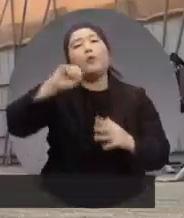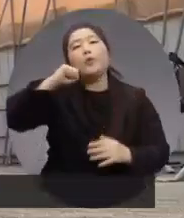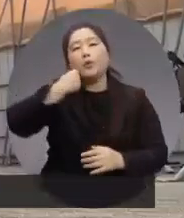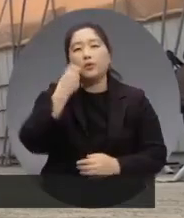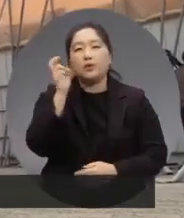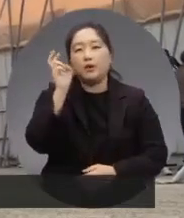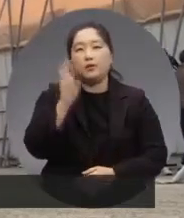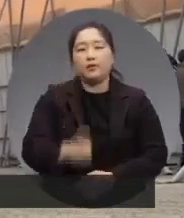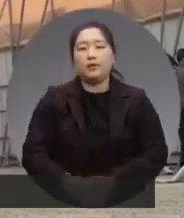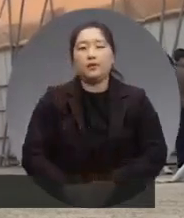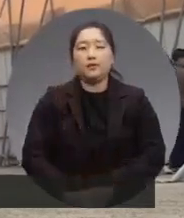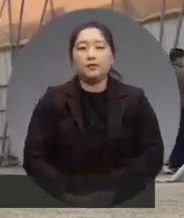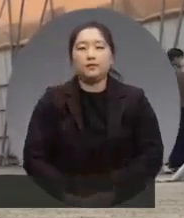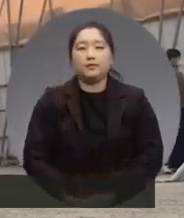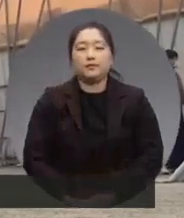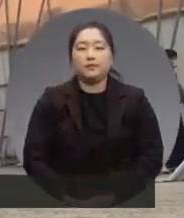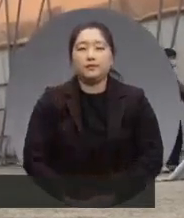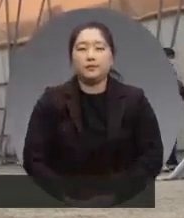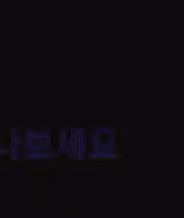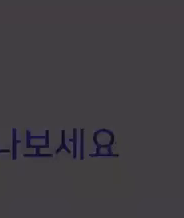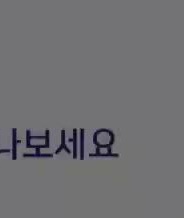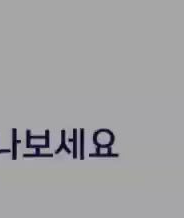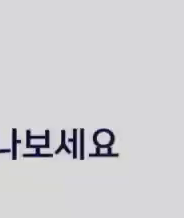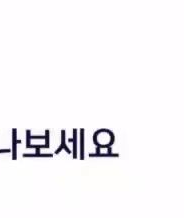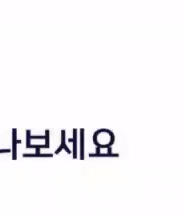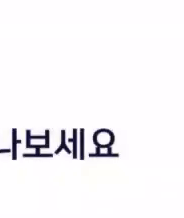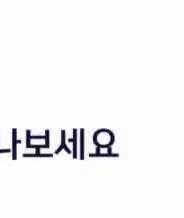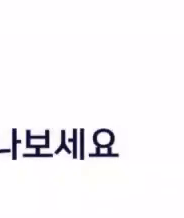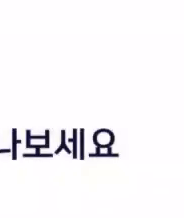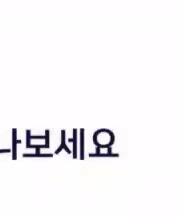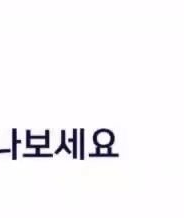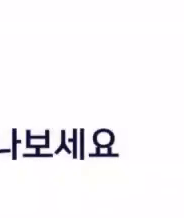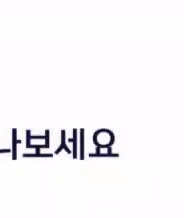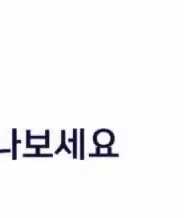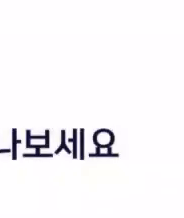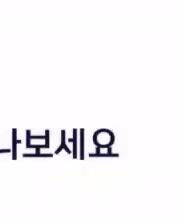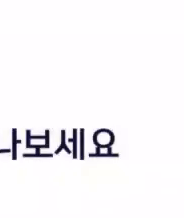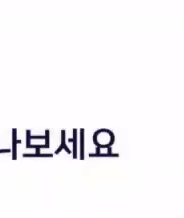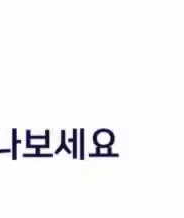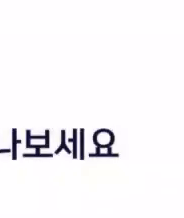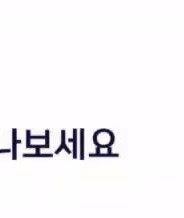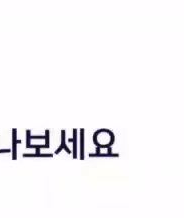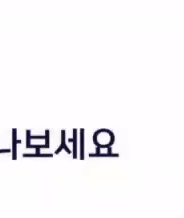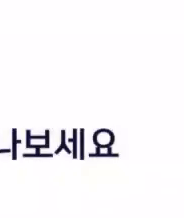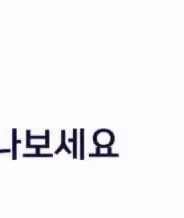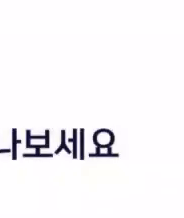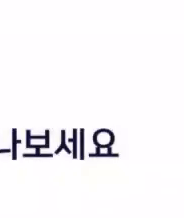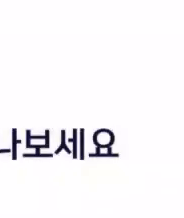MBC 뉴스 김영일입니다.